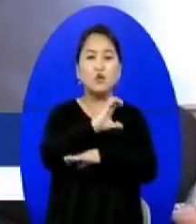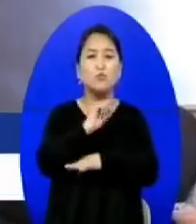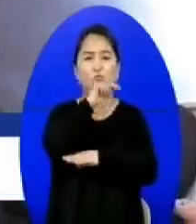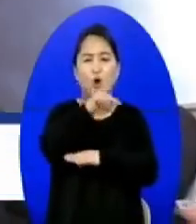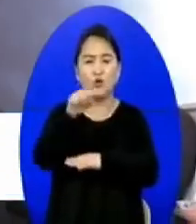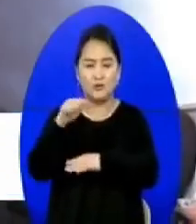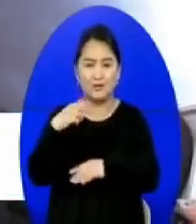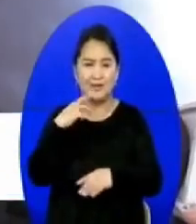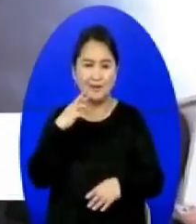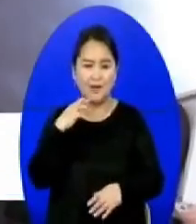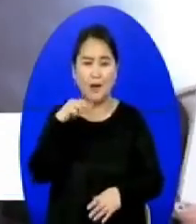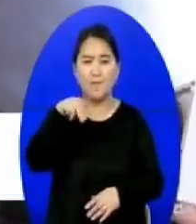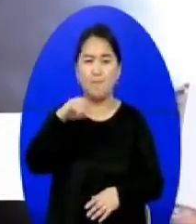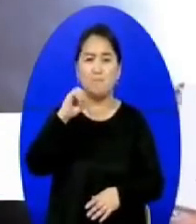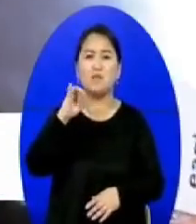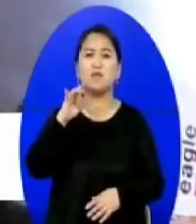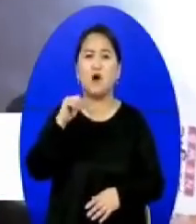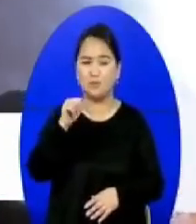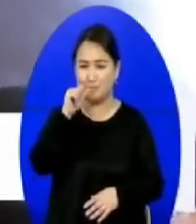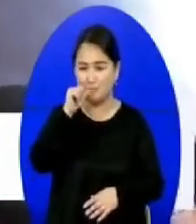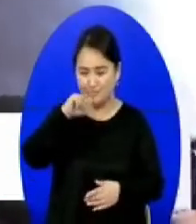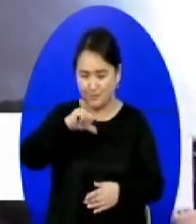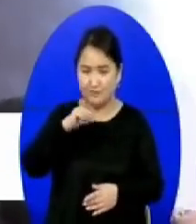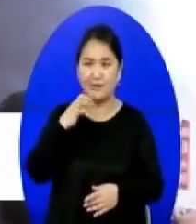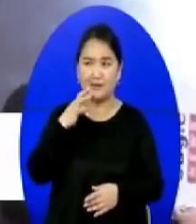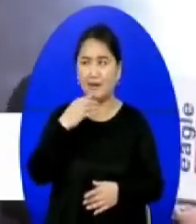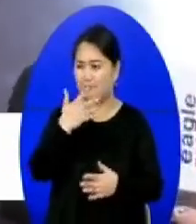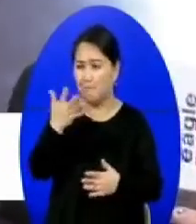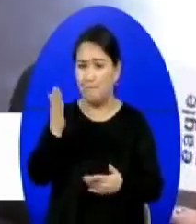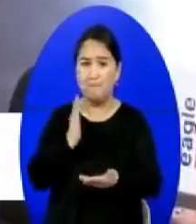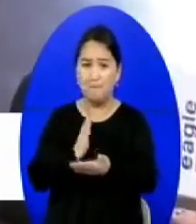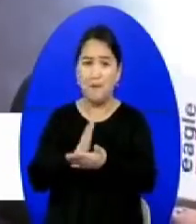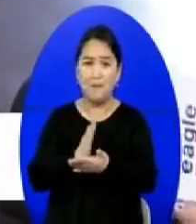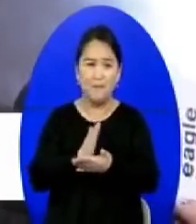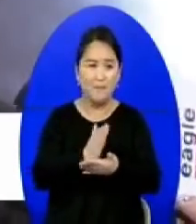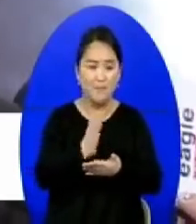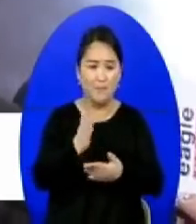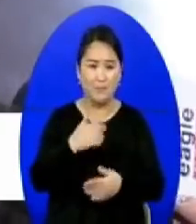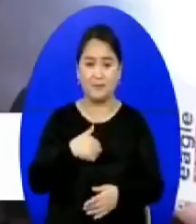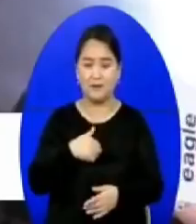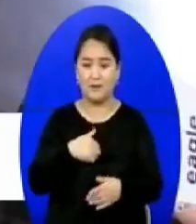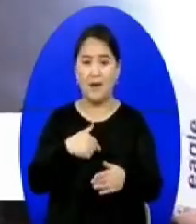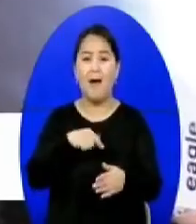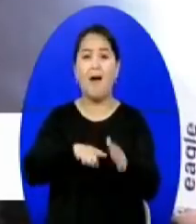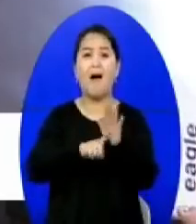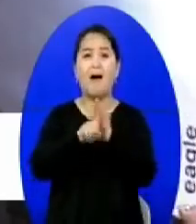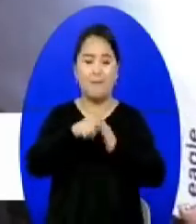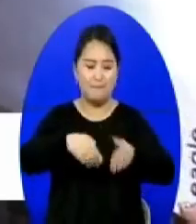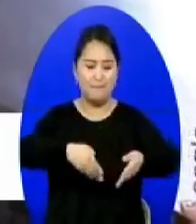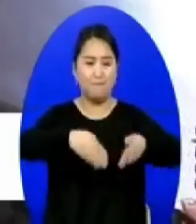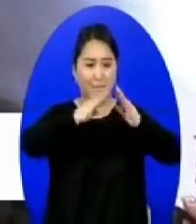одоо хамгийн түгээмэл байдаг. Ер нь бол одоо байгуулагдсан цагаас ноошл. Бүр одоо